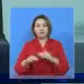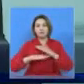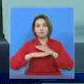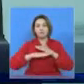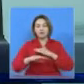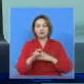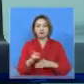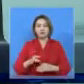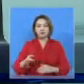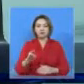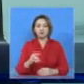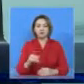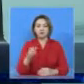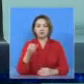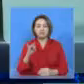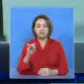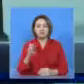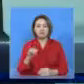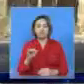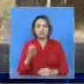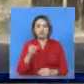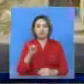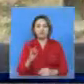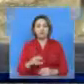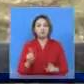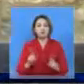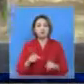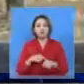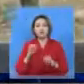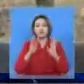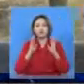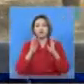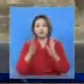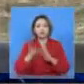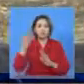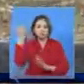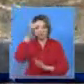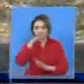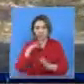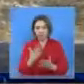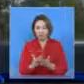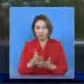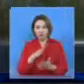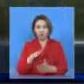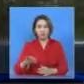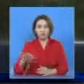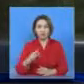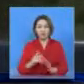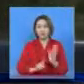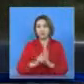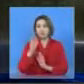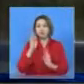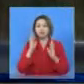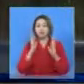районных центрах Уйл, Эргиз и Атикеби. Что касается озеленения, в прошлом году в населенных пунктах области создан